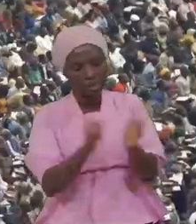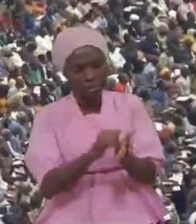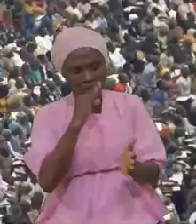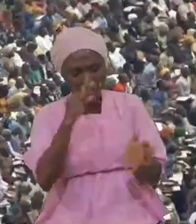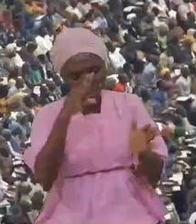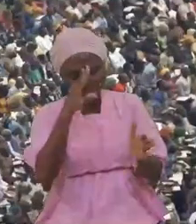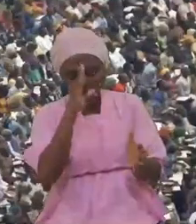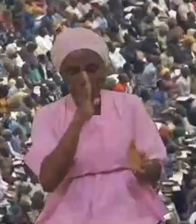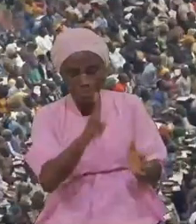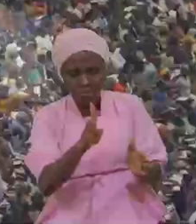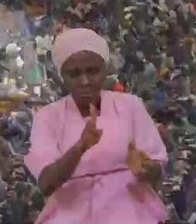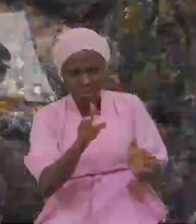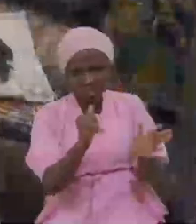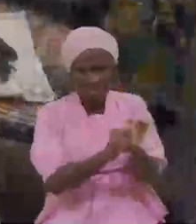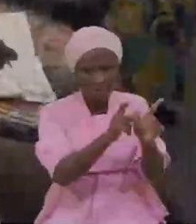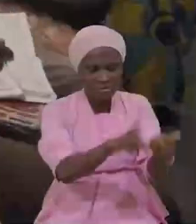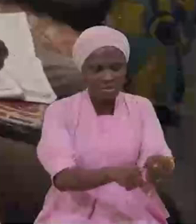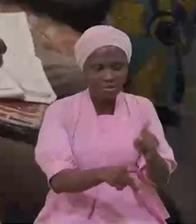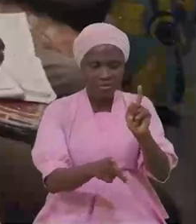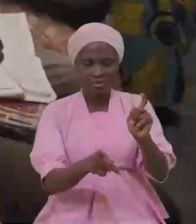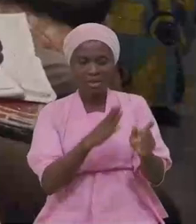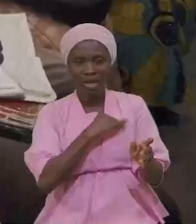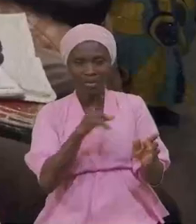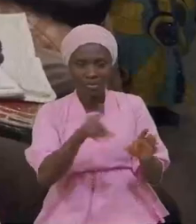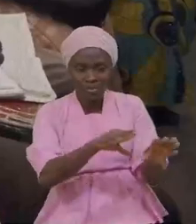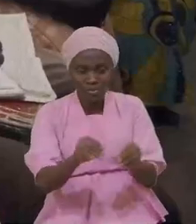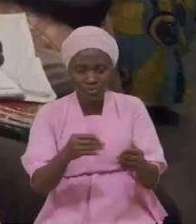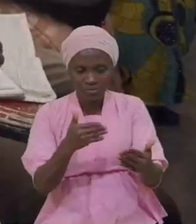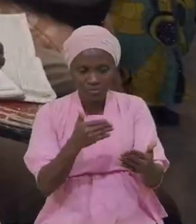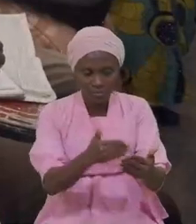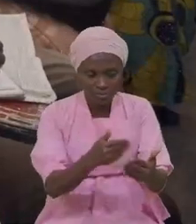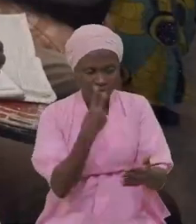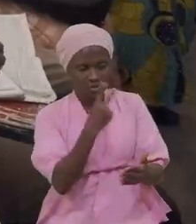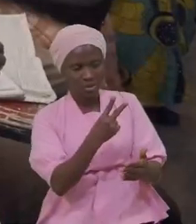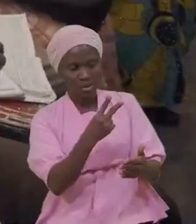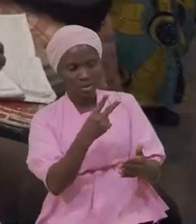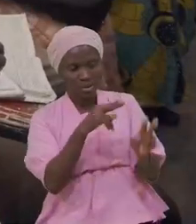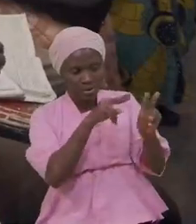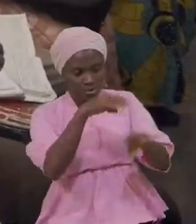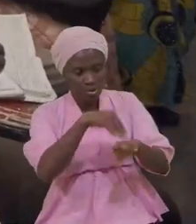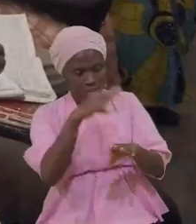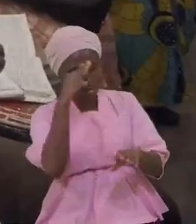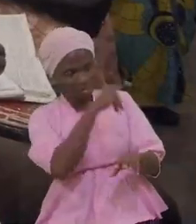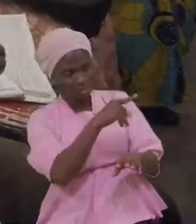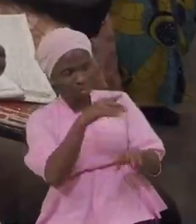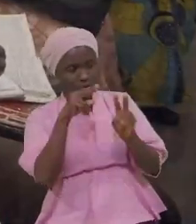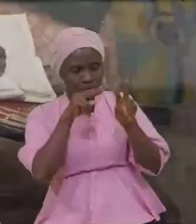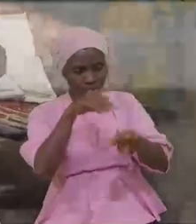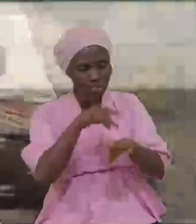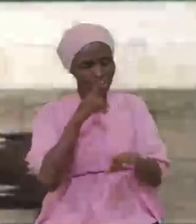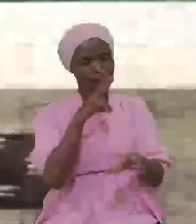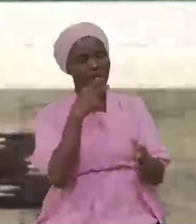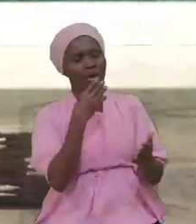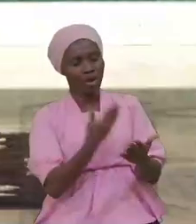ça ou celle-là? C'est celle-là ça? Tu t'approches de là et tu la regardes bien. Tu le regardes bien. Oui, c'est